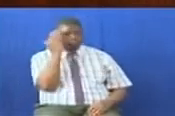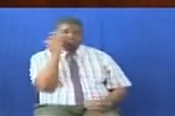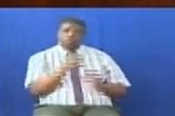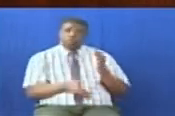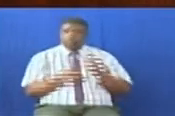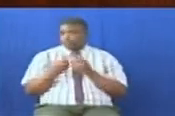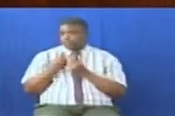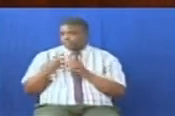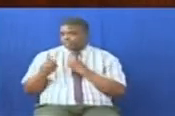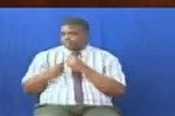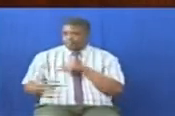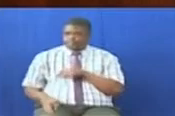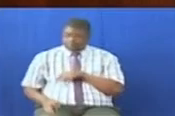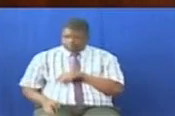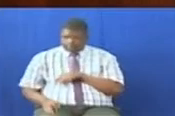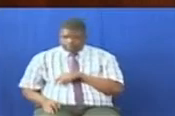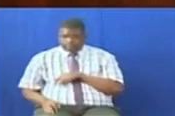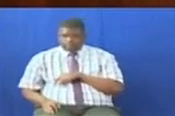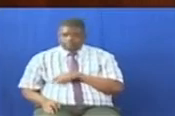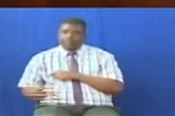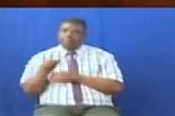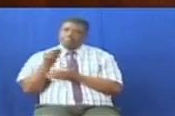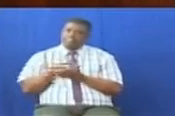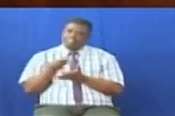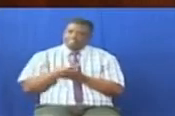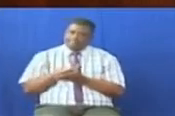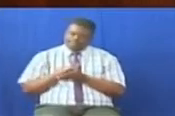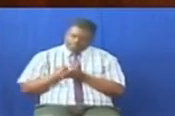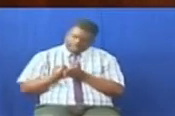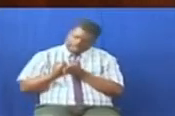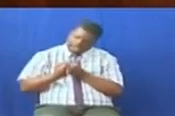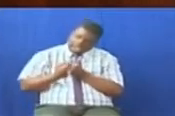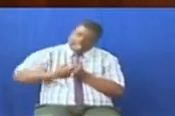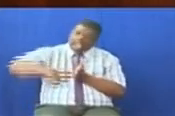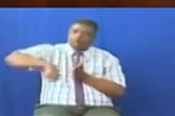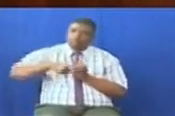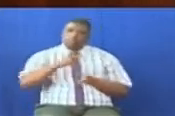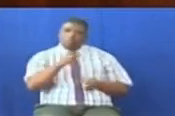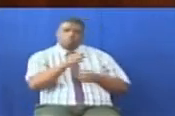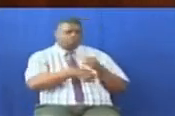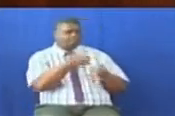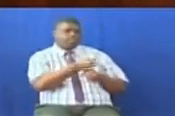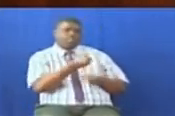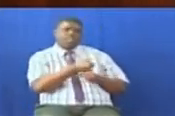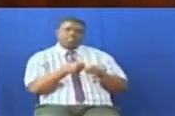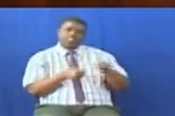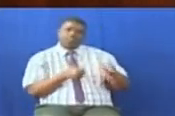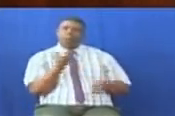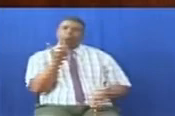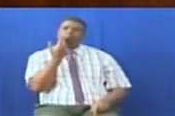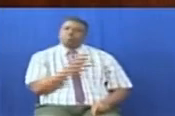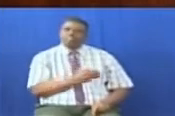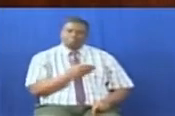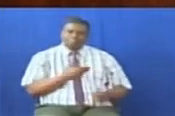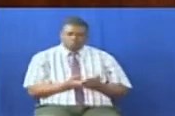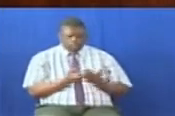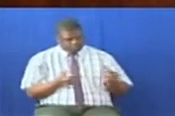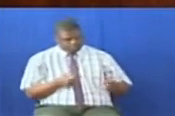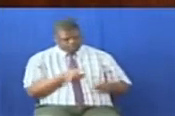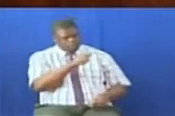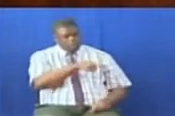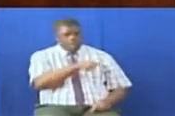kwamba hizi fedha za makato ya wafanyakazi ni ya muhimu sana, kwa sababu watu